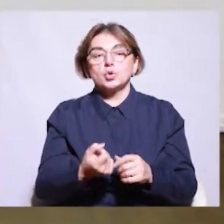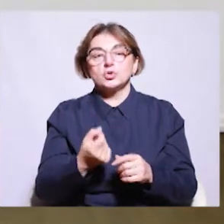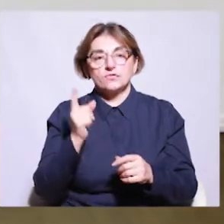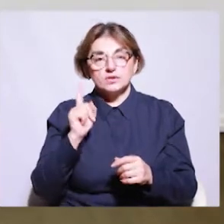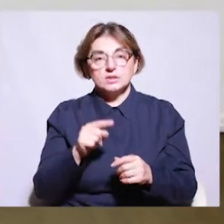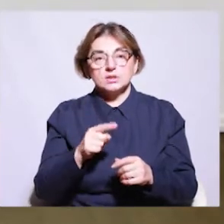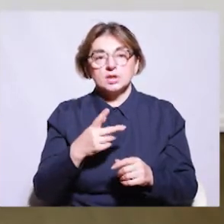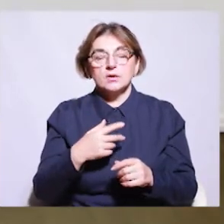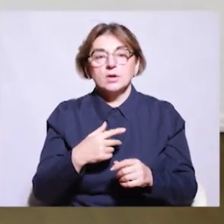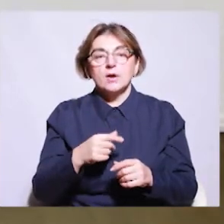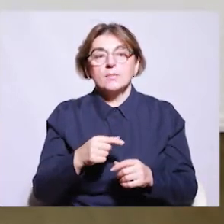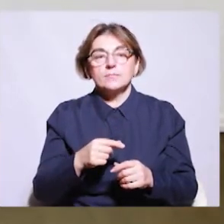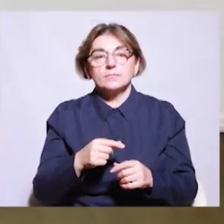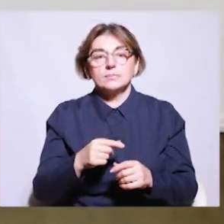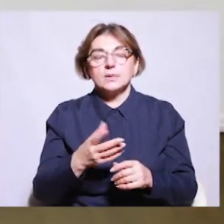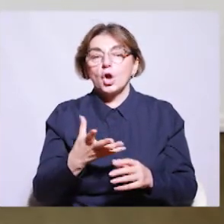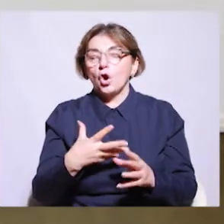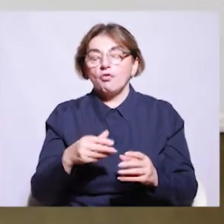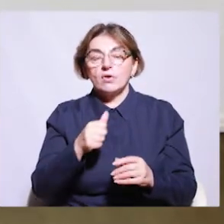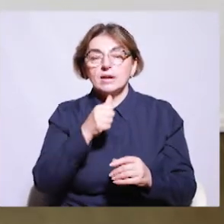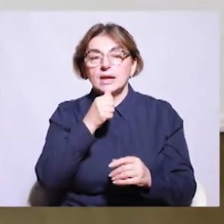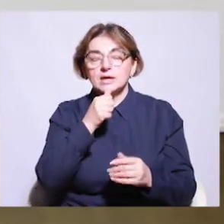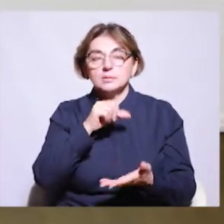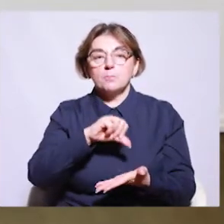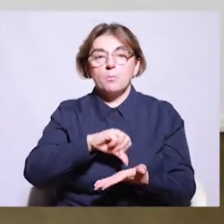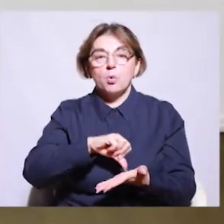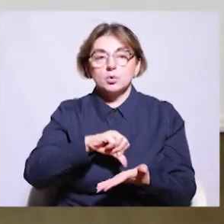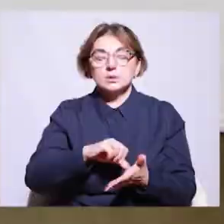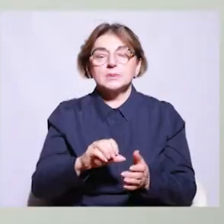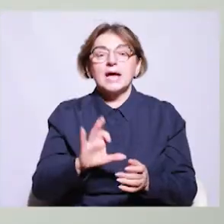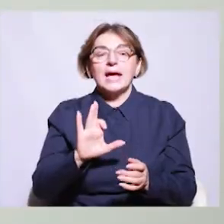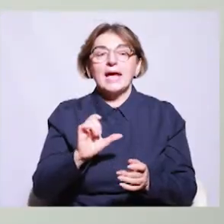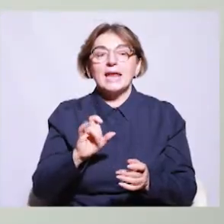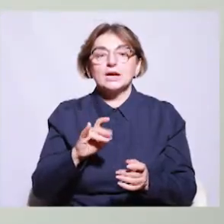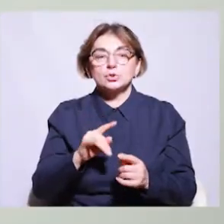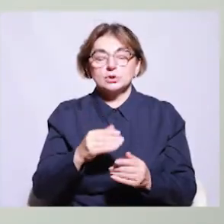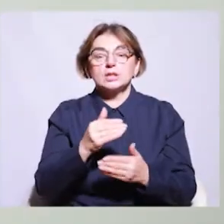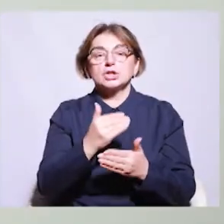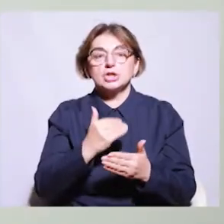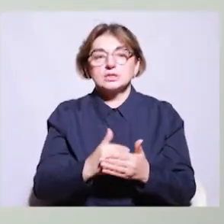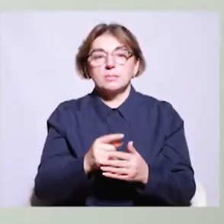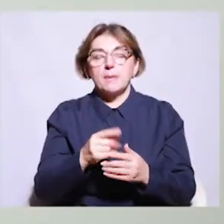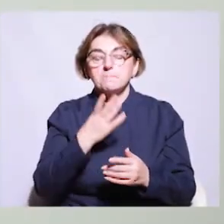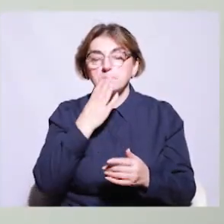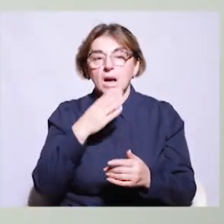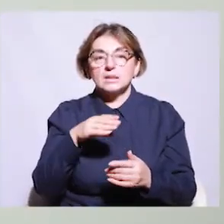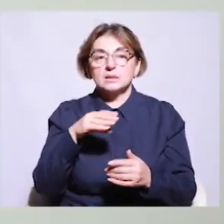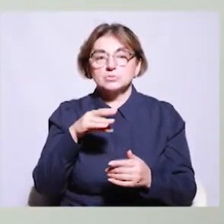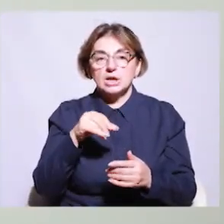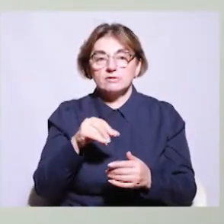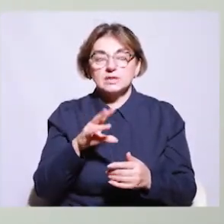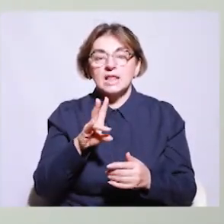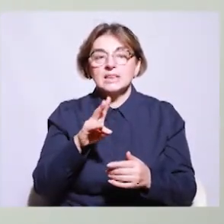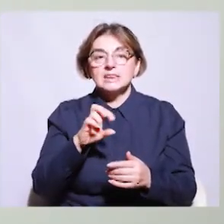აღვნიშნეთ, კიდევ ერთხელ ვიტყვით, რომ ყველა ექსპერიმენტში მონაწილეობს ელექტროლიტები, შესაბამისად, მარილჟავაც და